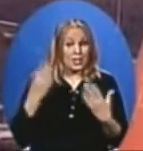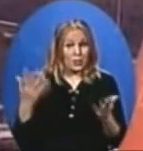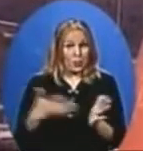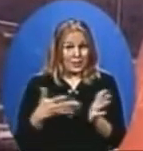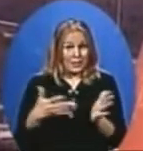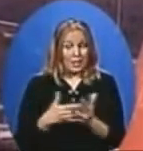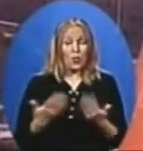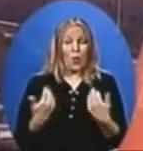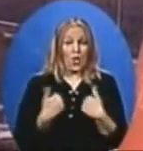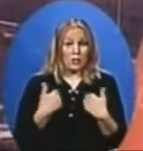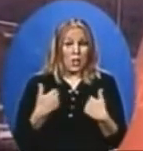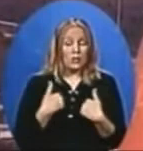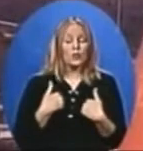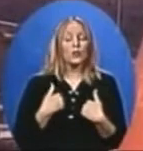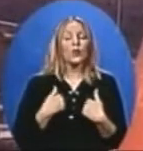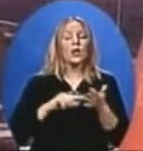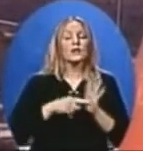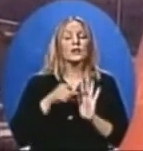אנחנו הכוונה